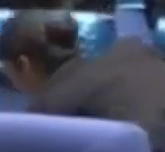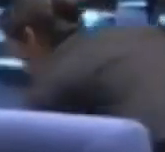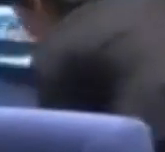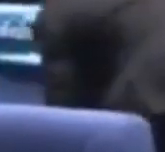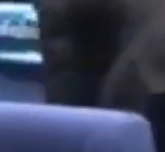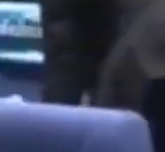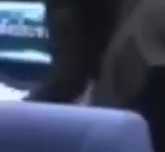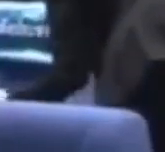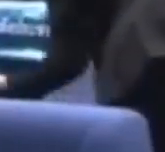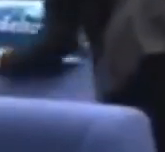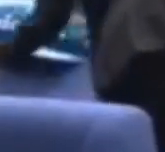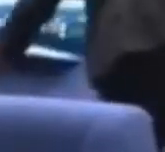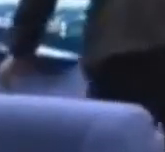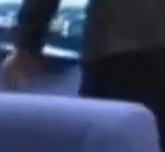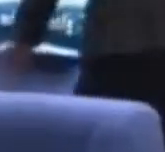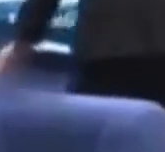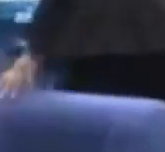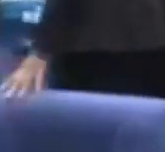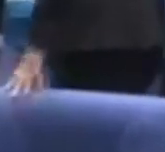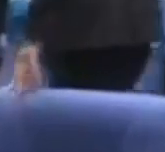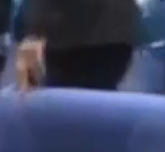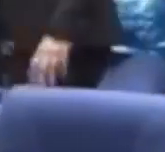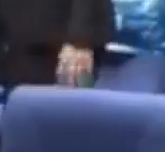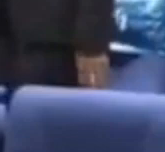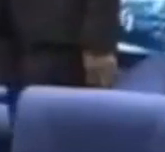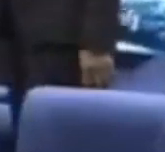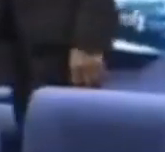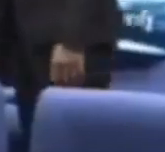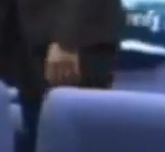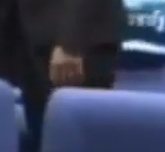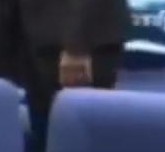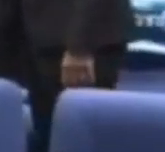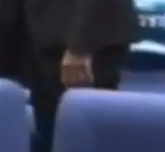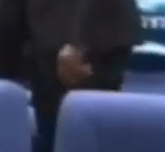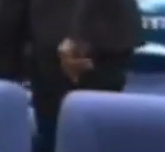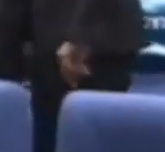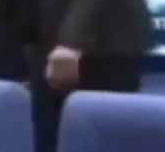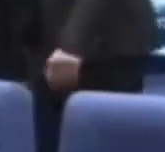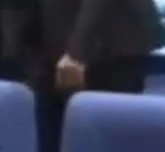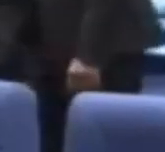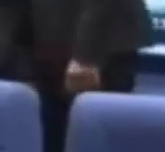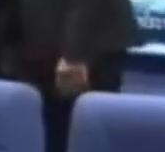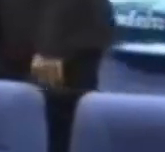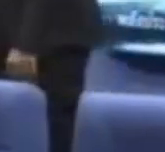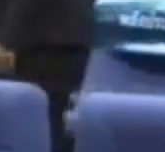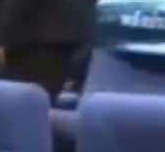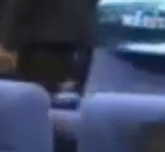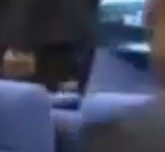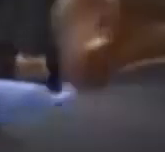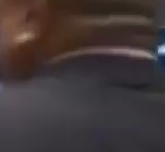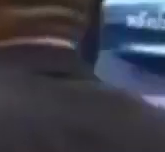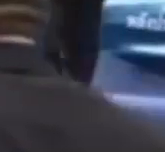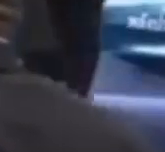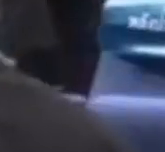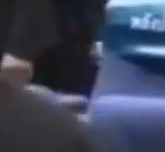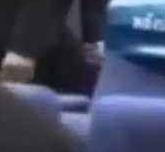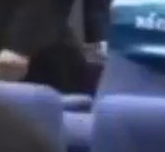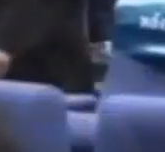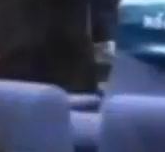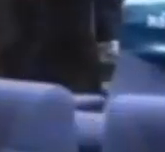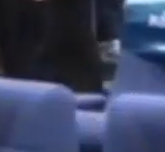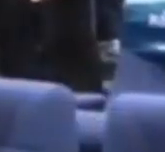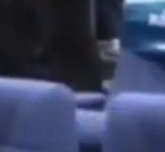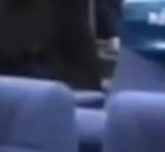การประชุมออกไปก่อนนะคะโดยทางนายวีรกรคำประกอบส.ส.นครสวรรค์ค่ะและหลังจากนั้น